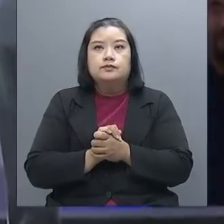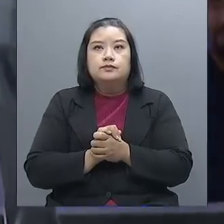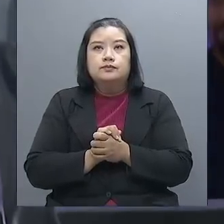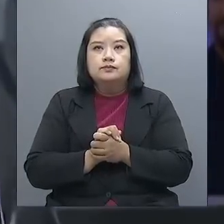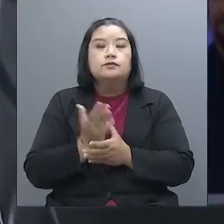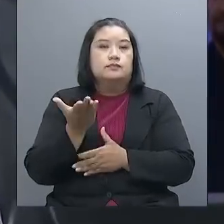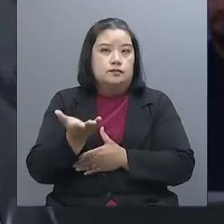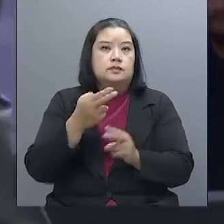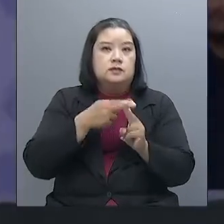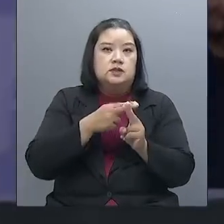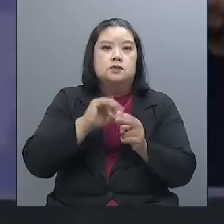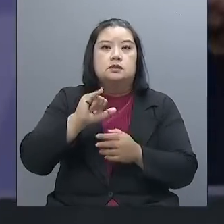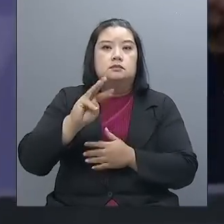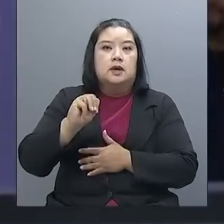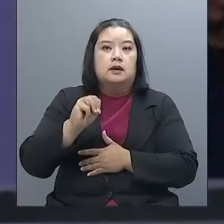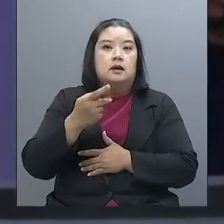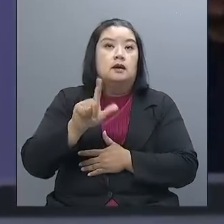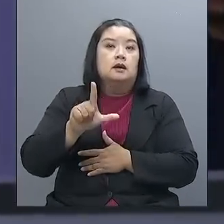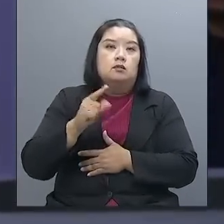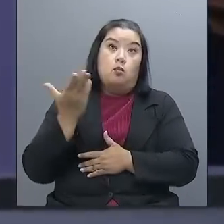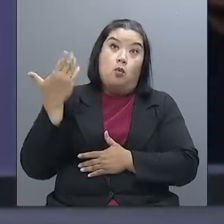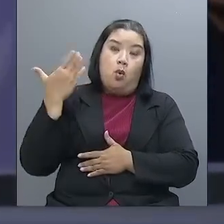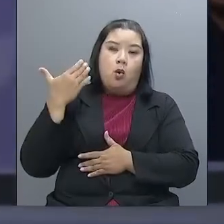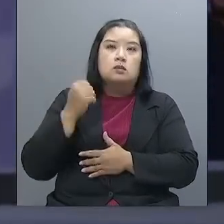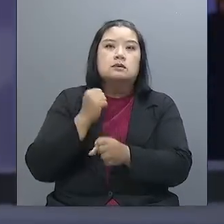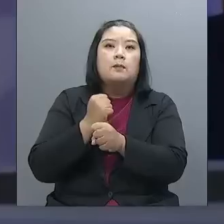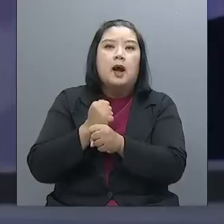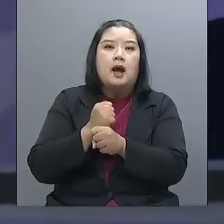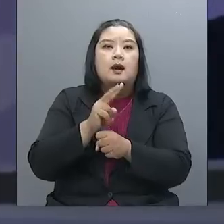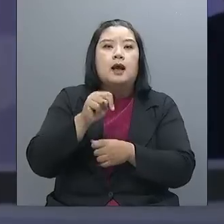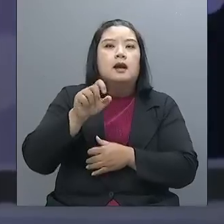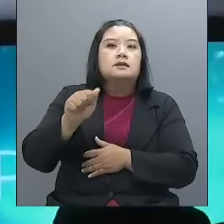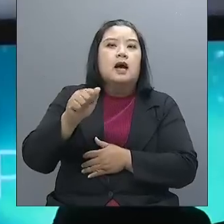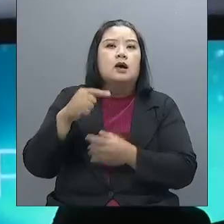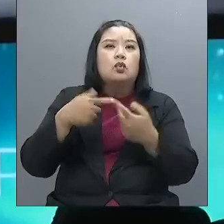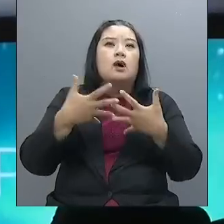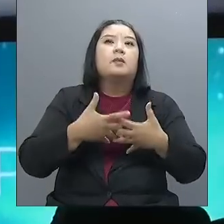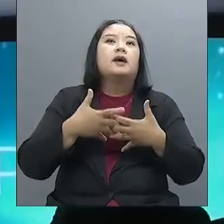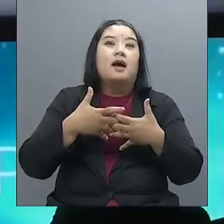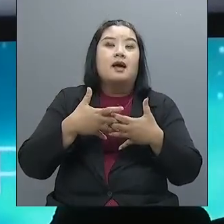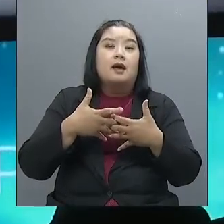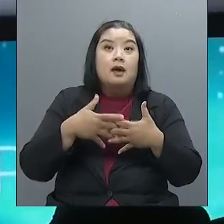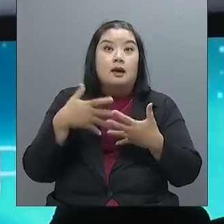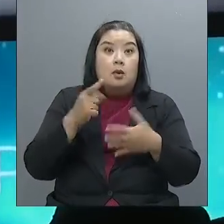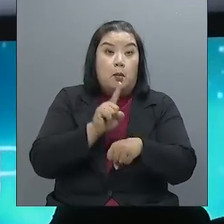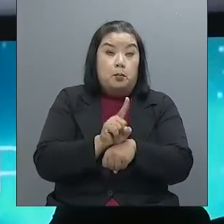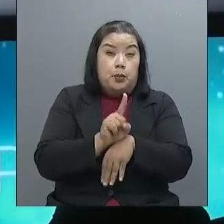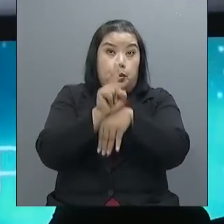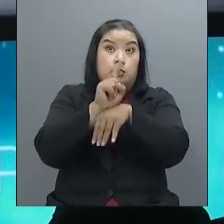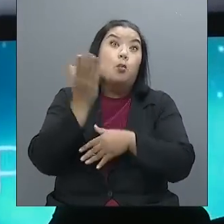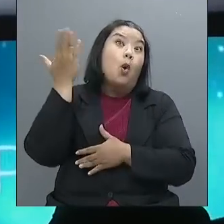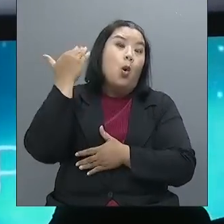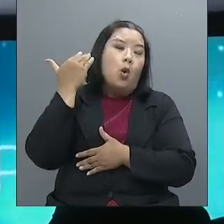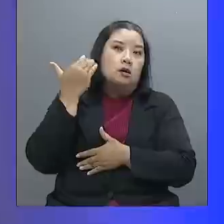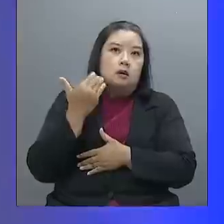นายไมเคิลเจมส์มัสซิมิโนนะคะอดีตนักบินอวกาศนาซาค่ะบอกว่าอาหารที่นักบินอวกาศต้องรับประทานนั้นความปลอดภัยไร้สารตกค้